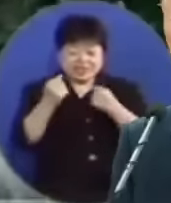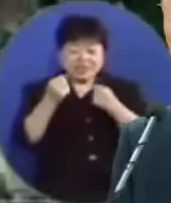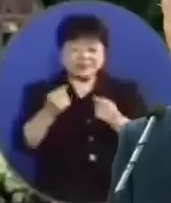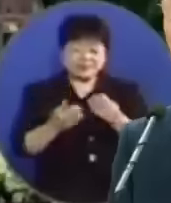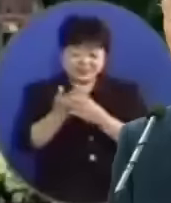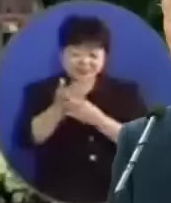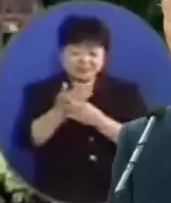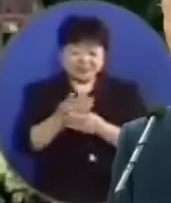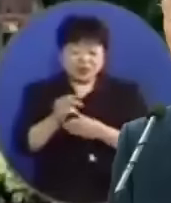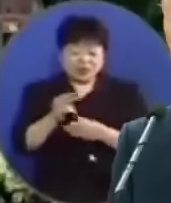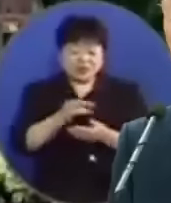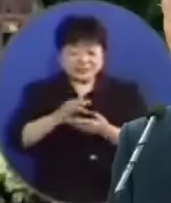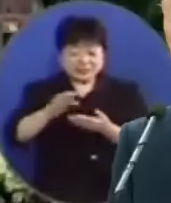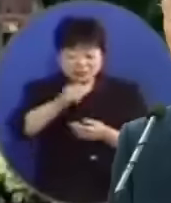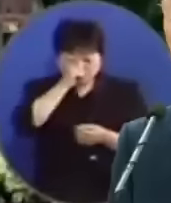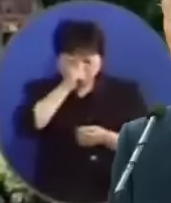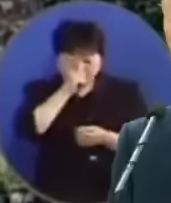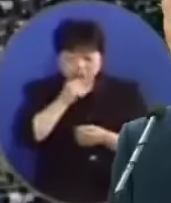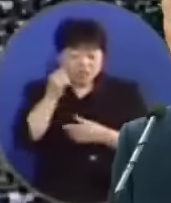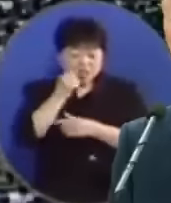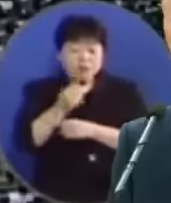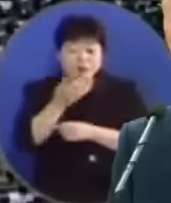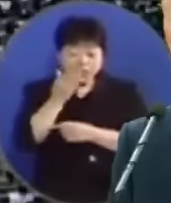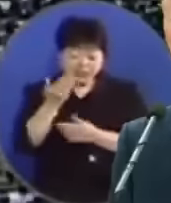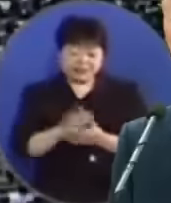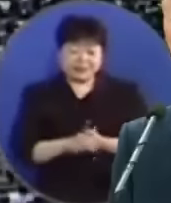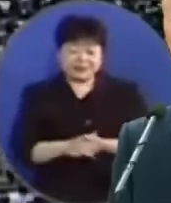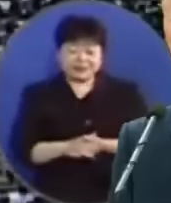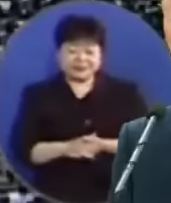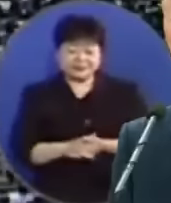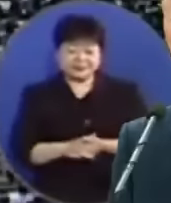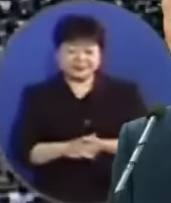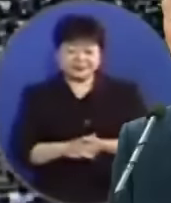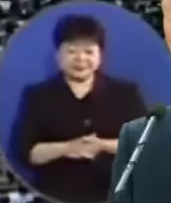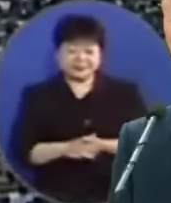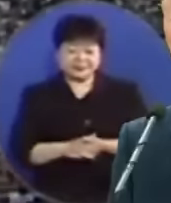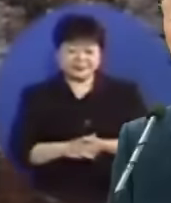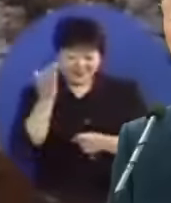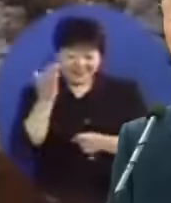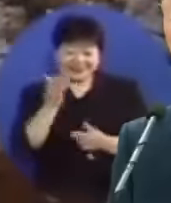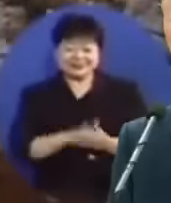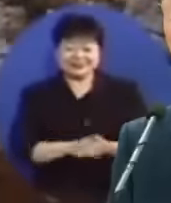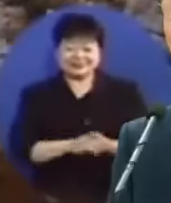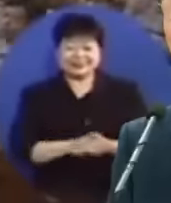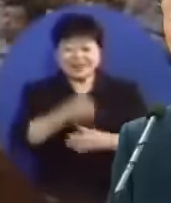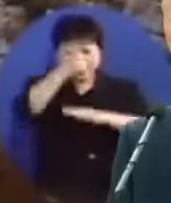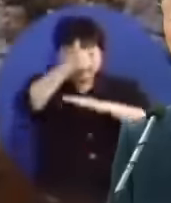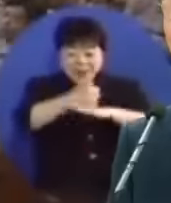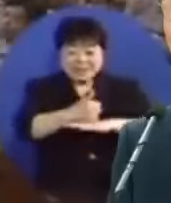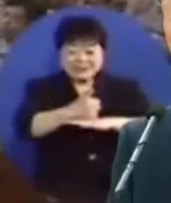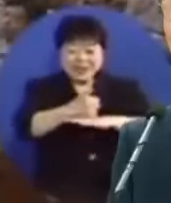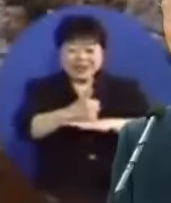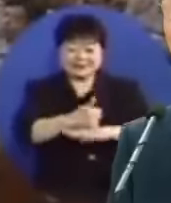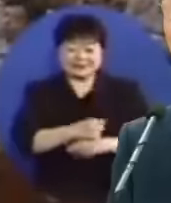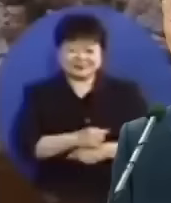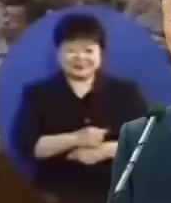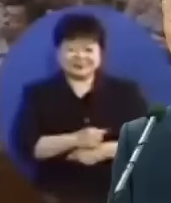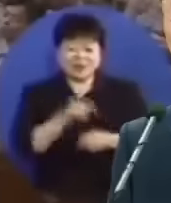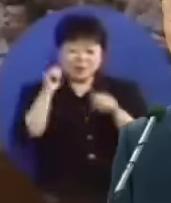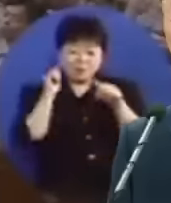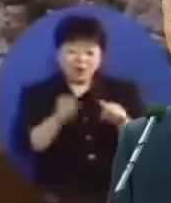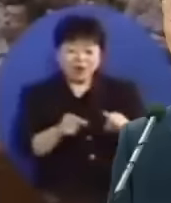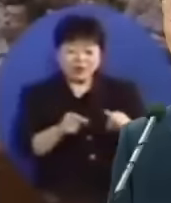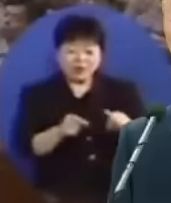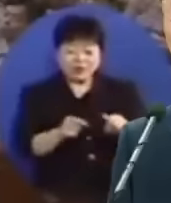달렸나니 혀를 쓰기 좋아하는 자는 혀의 열매를 먹으리라고 말하는 것입니다. 그 다음 마지막으로 주님께서 우리에게 명령한